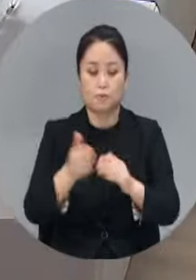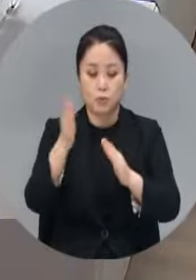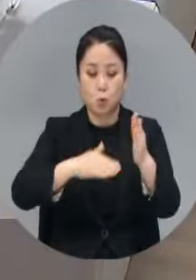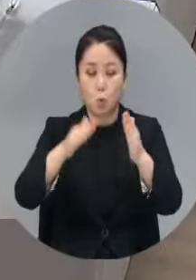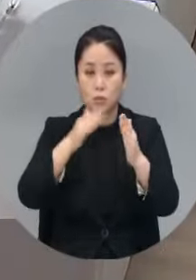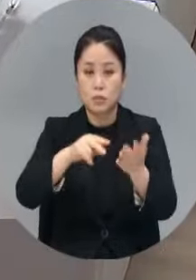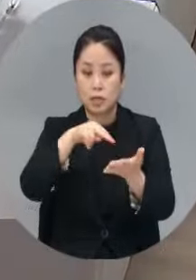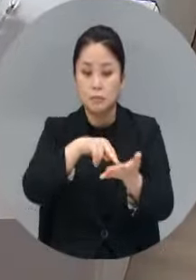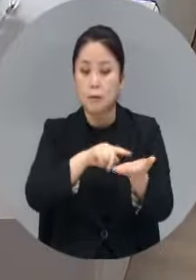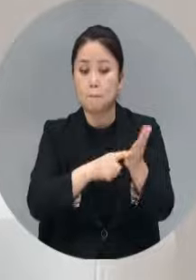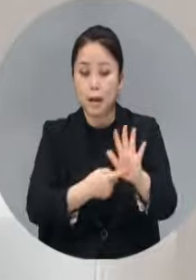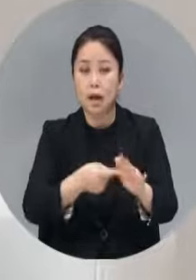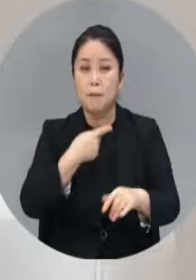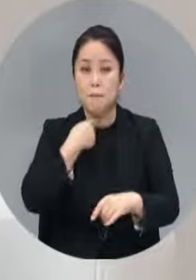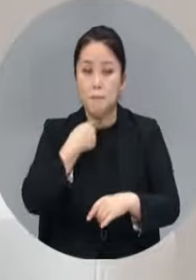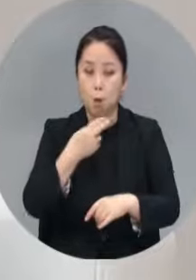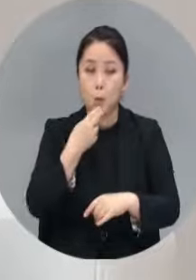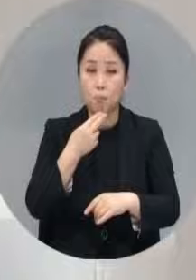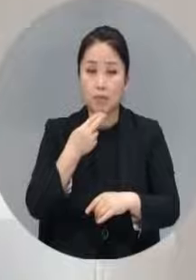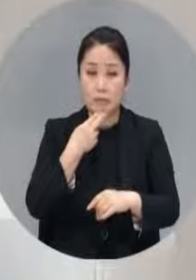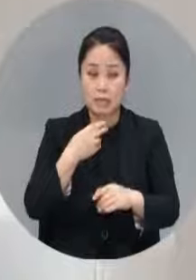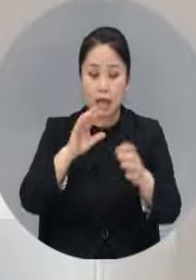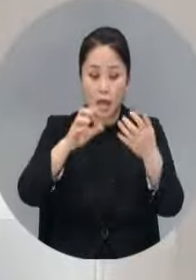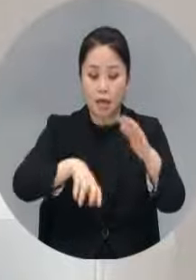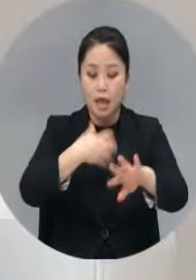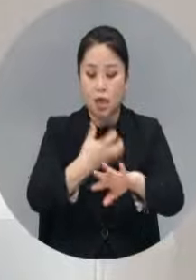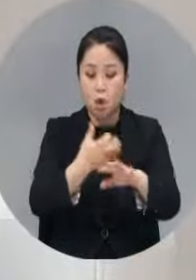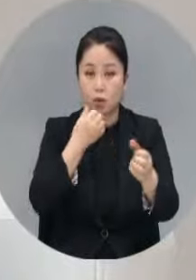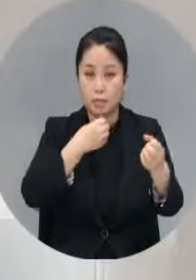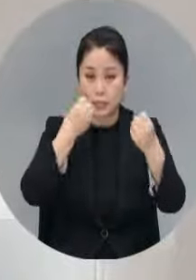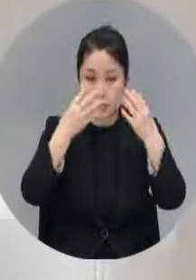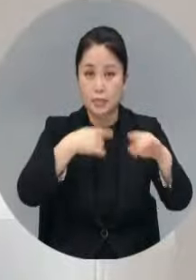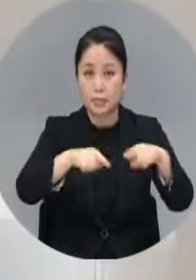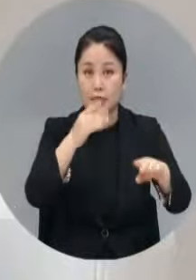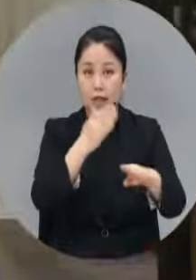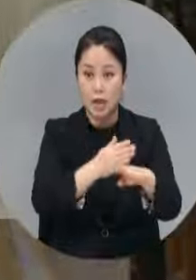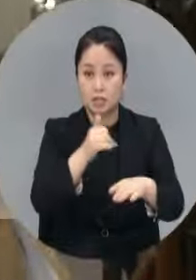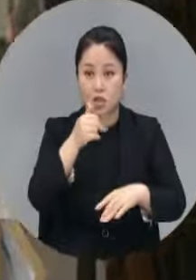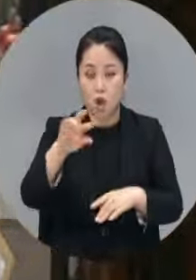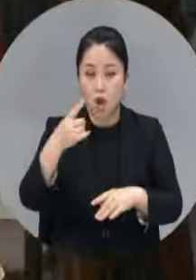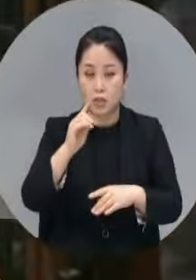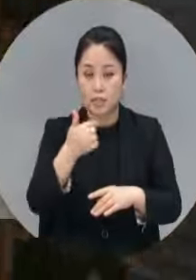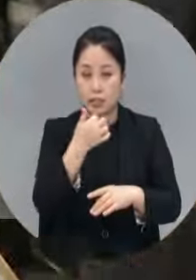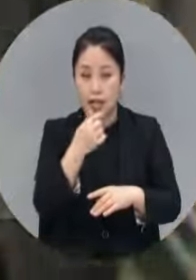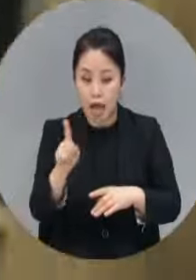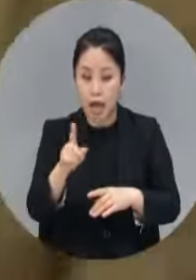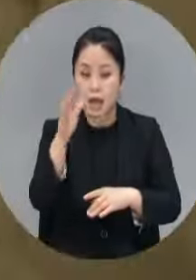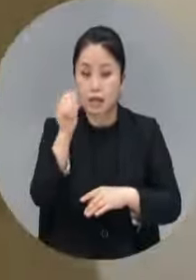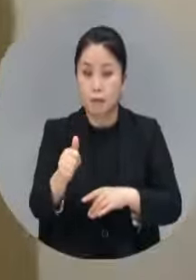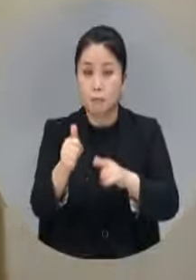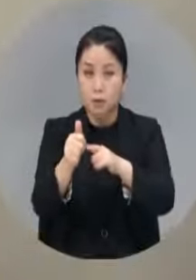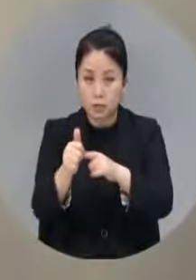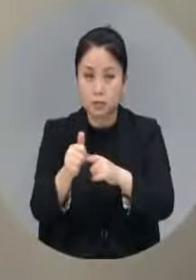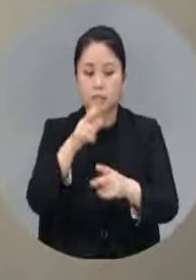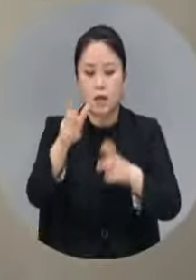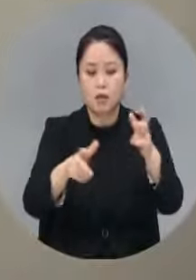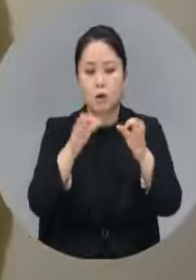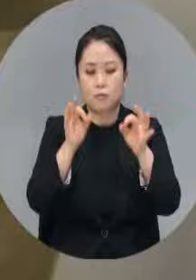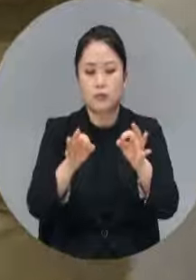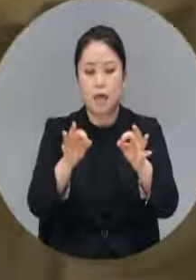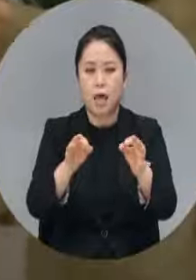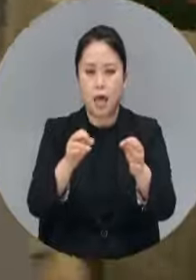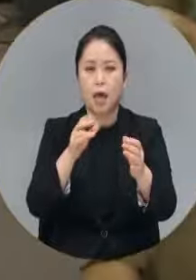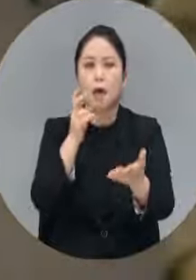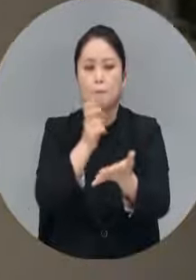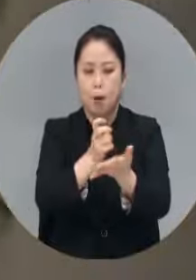않았던 개혁신당. 허은하 당대표는 법 개정안 통과를 위해 힘을 쏟겠다는 공식 입장을 처음 밝혔습니다.